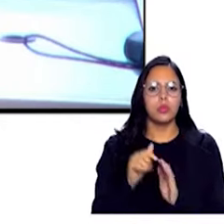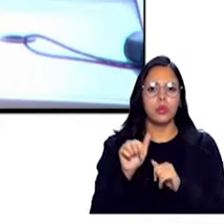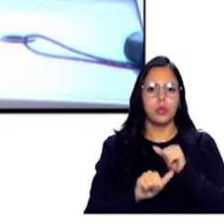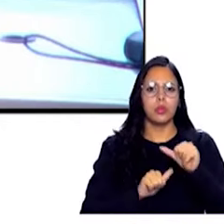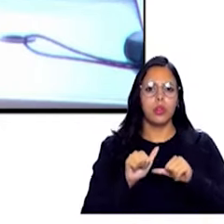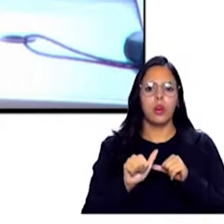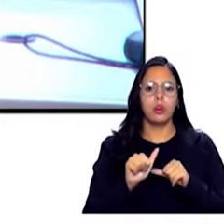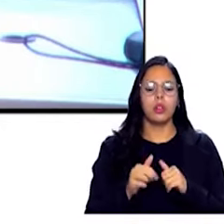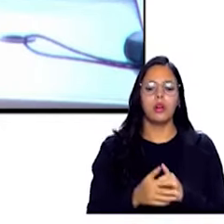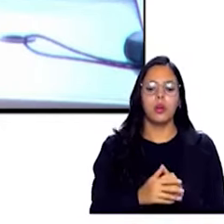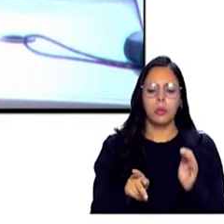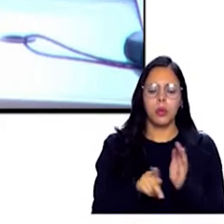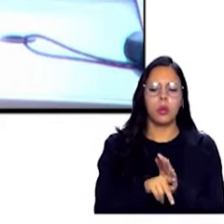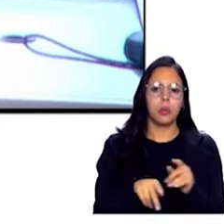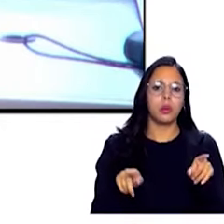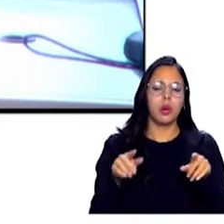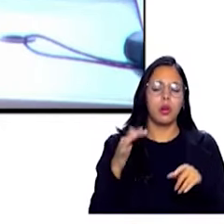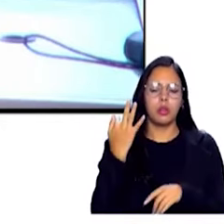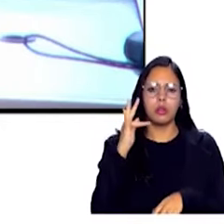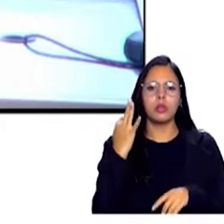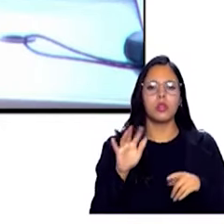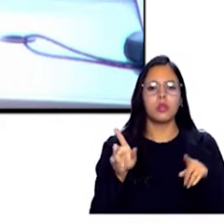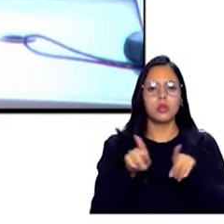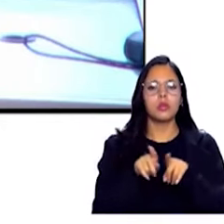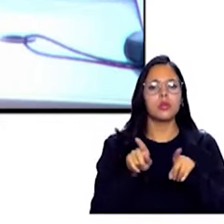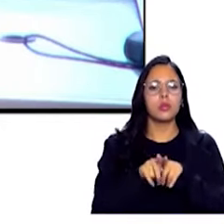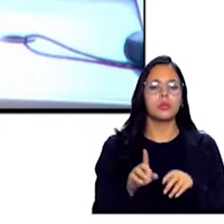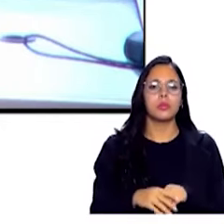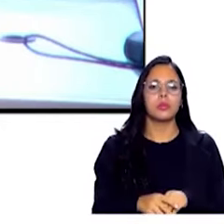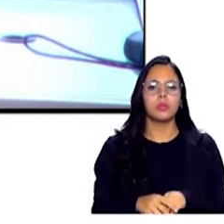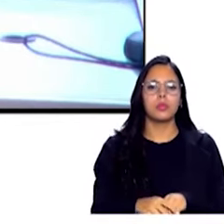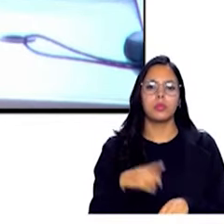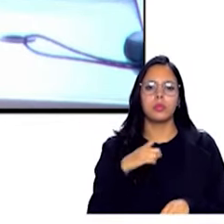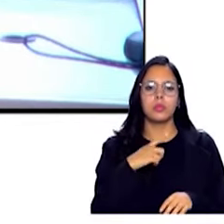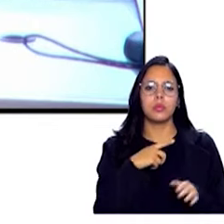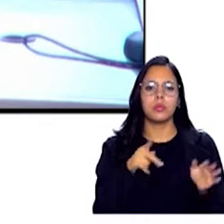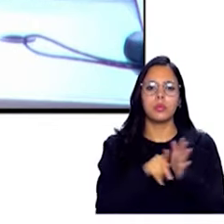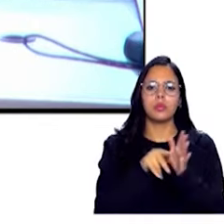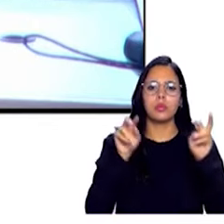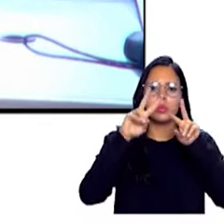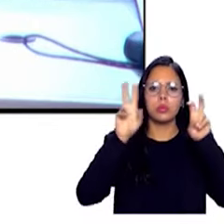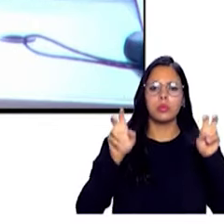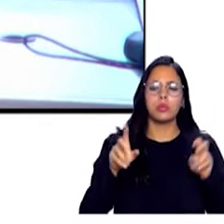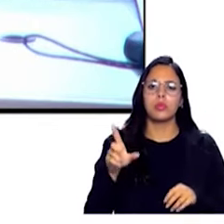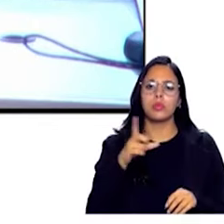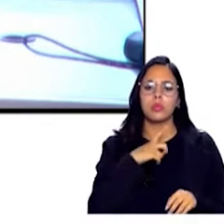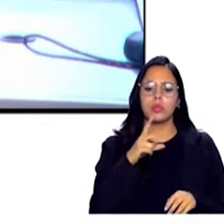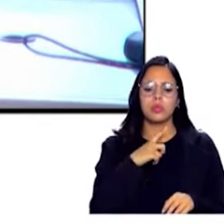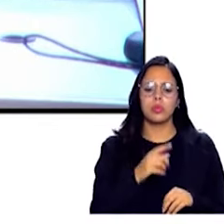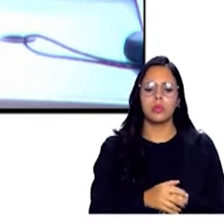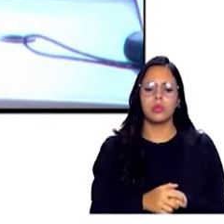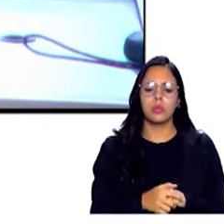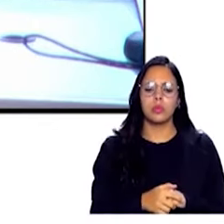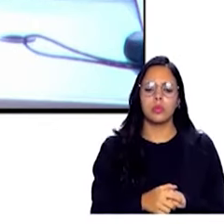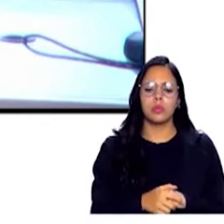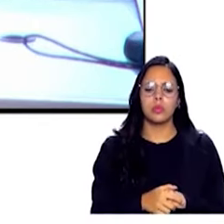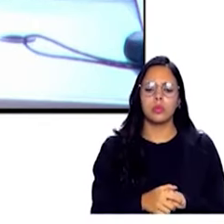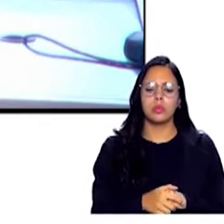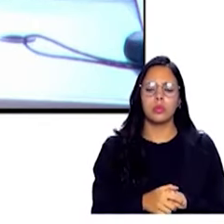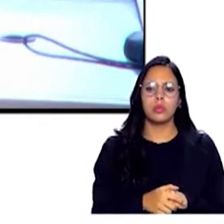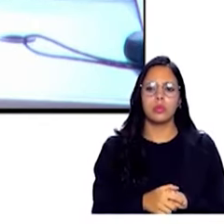de savoir comment on va articuler les deux sachant que économiquement ET politiquement Plus l'on veut se